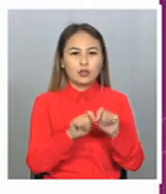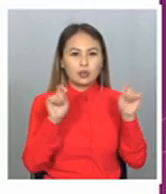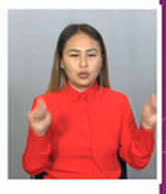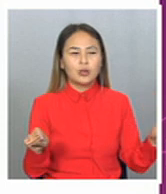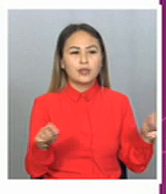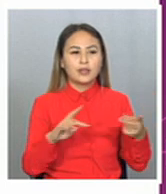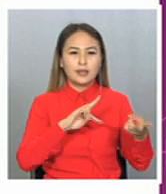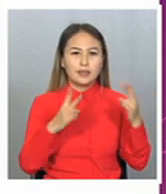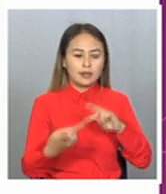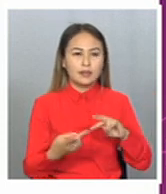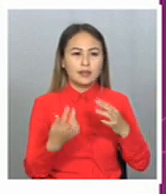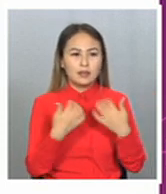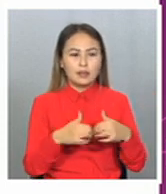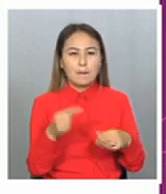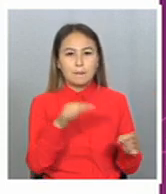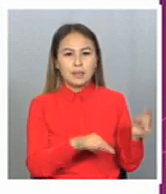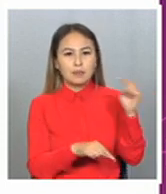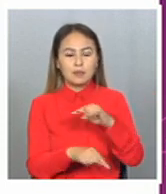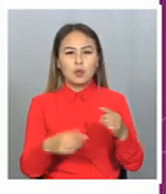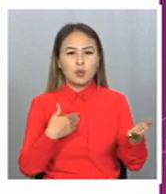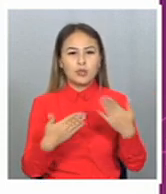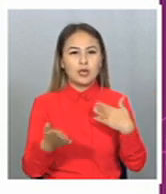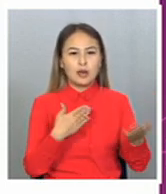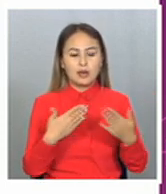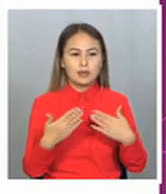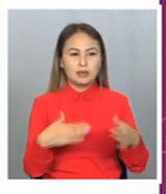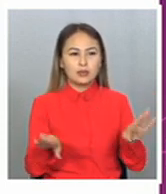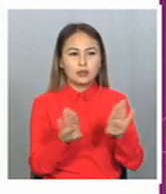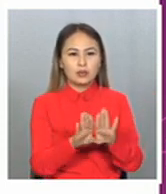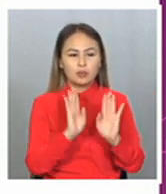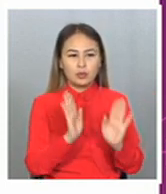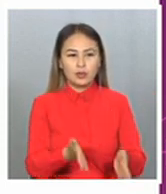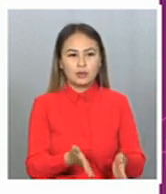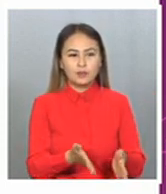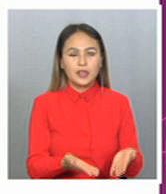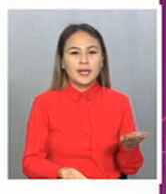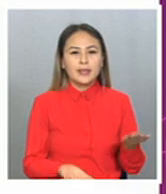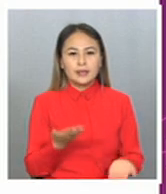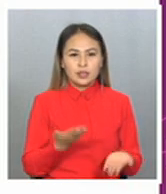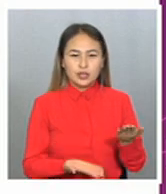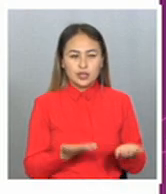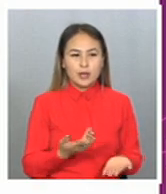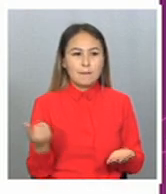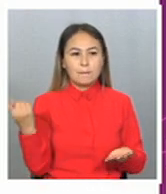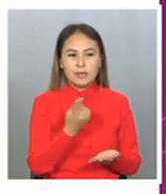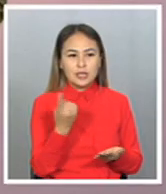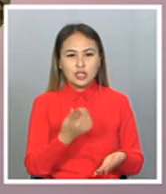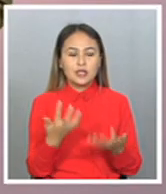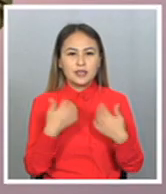кері есептер бір-бірімен өзара кері есептер болады. Ендеше, бірінші